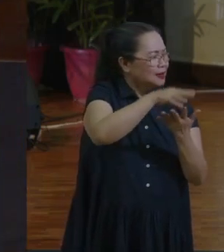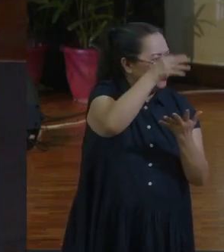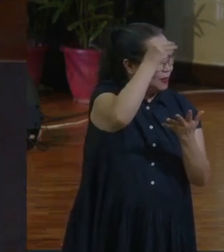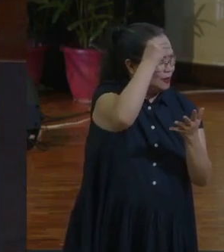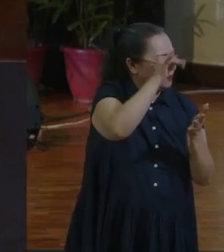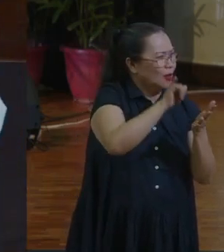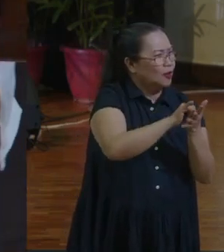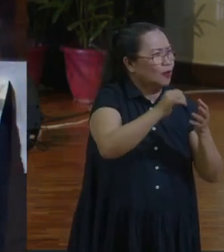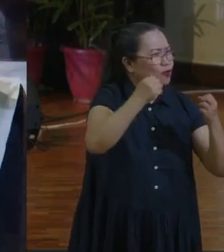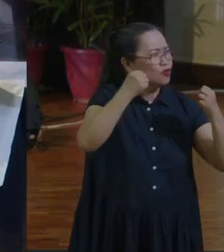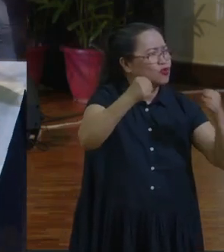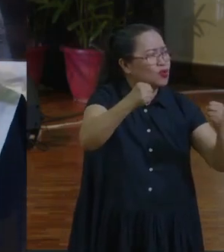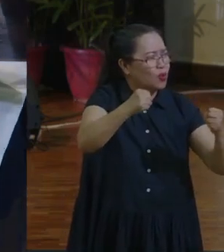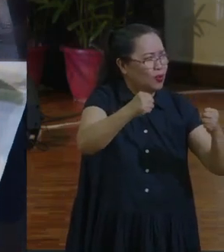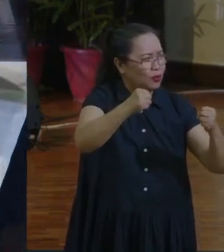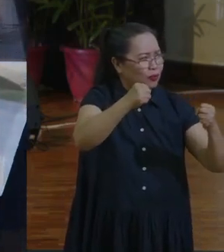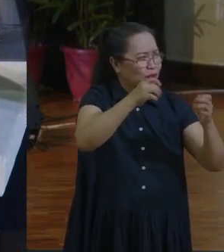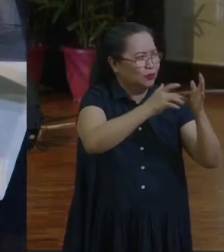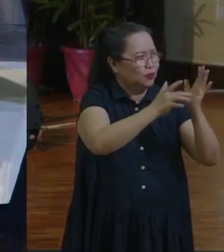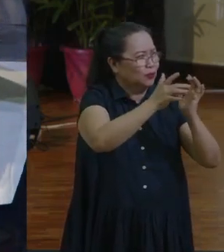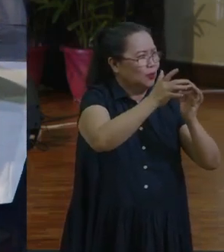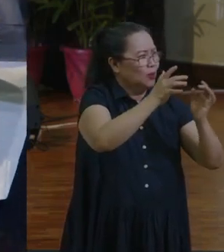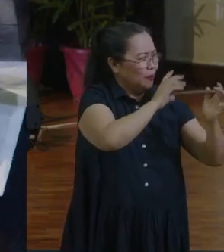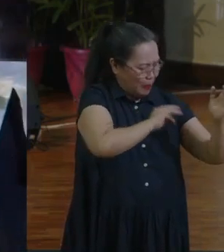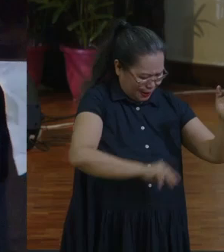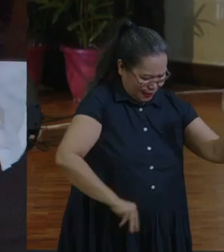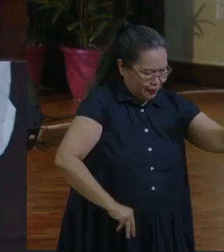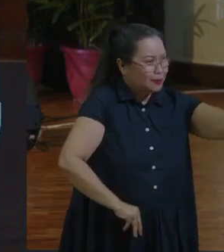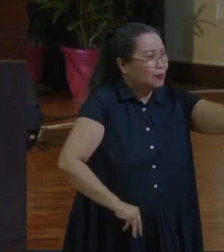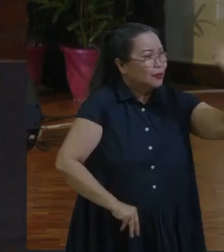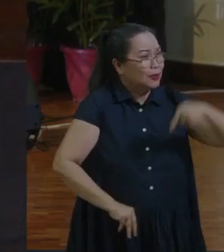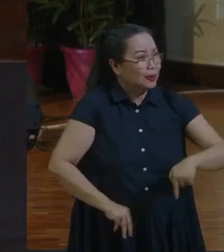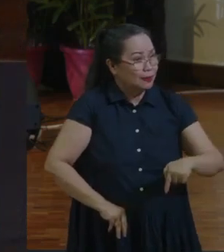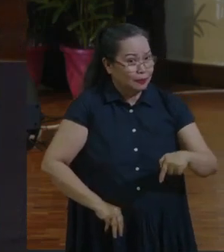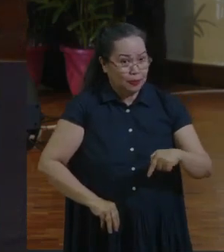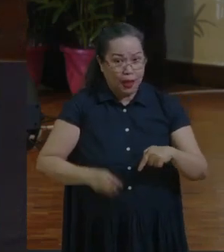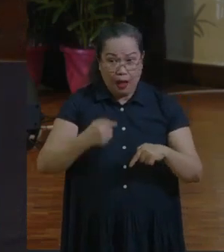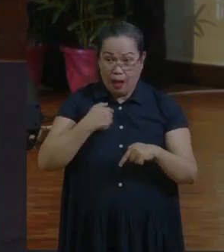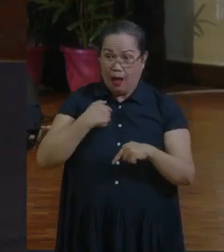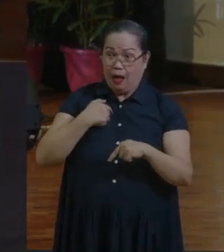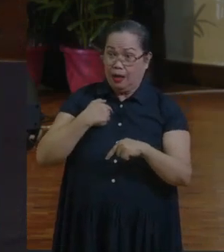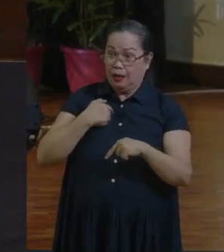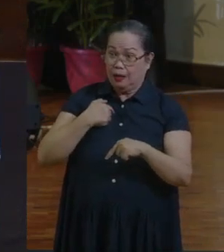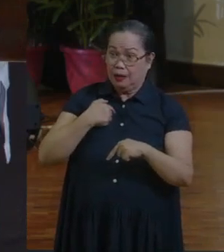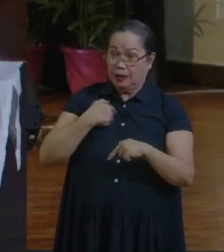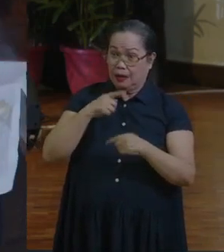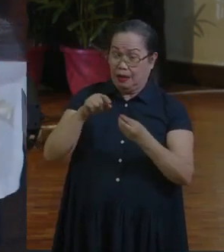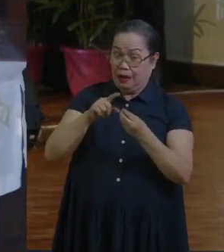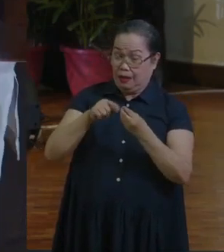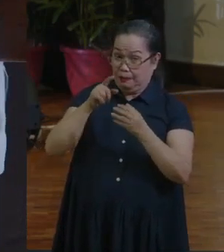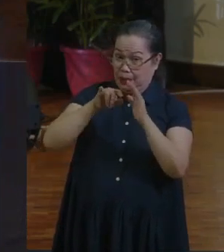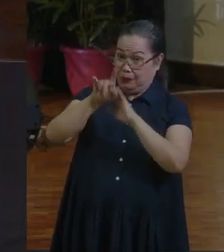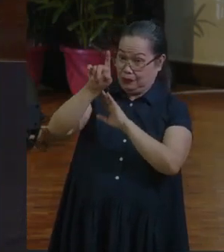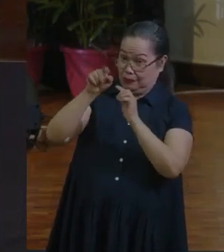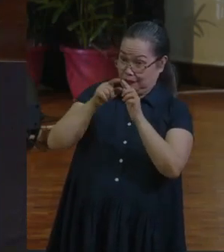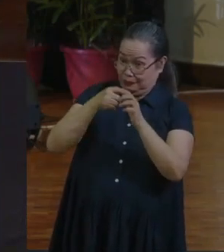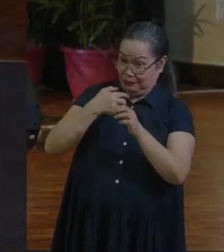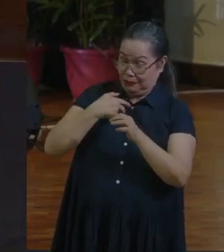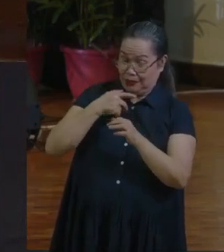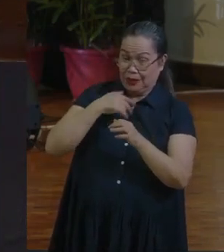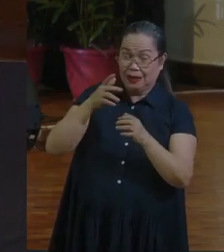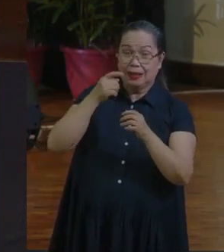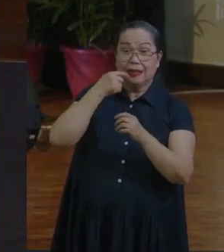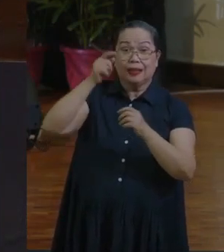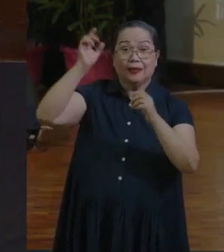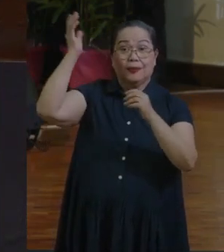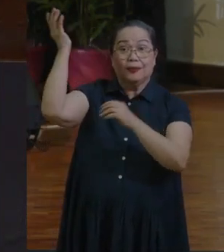Malakay. Alam po niya na yun po ay hula tungkol sa sarili niya. Kaya nung siya ay naglunsad